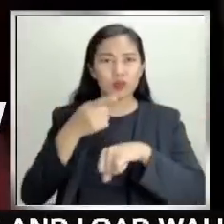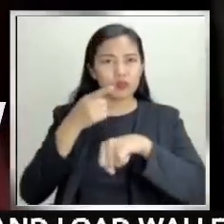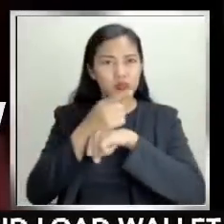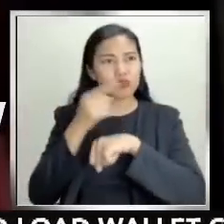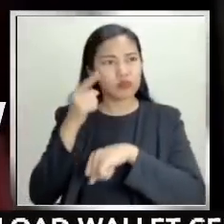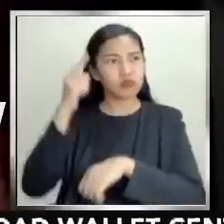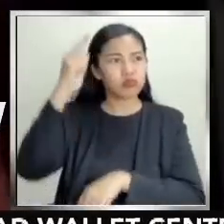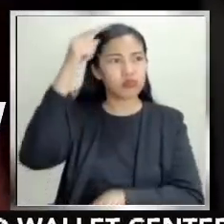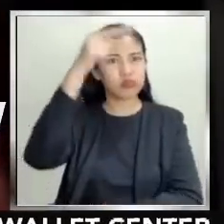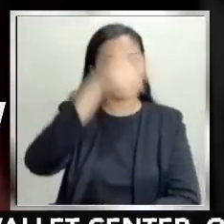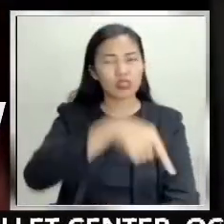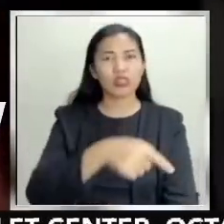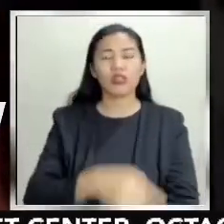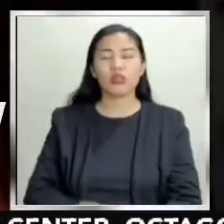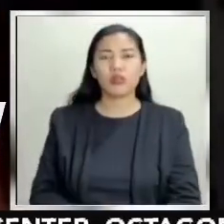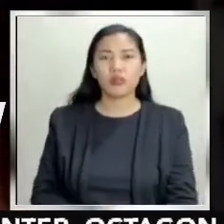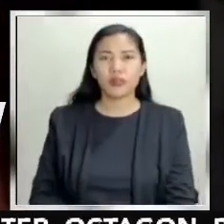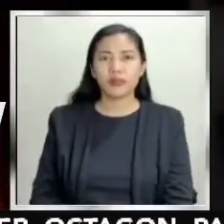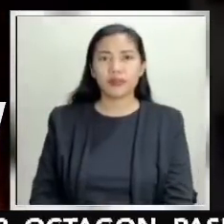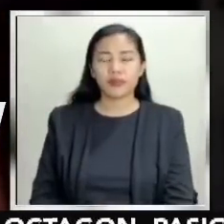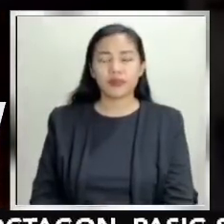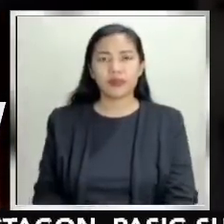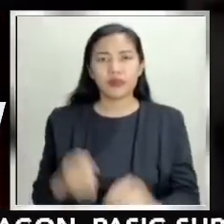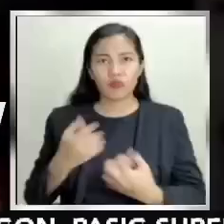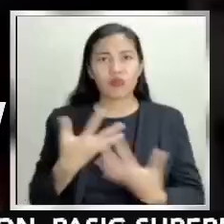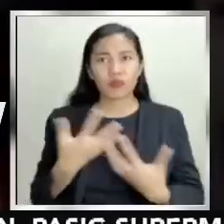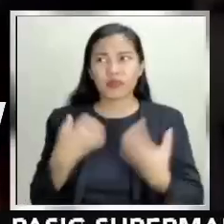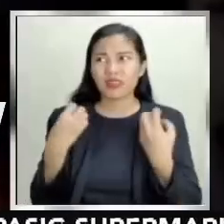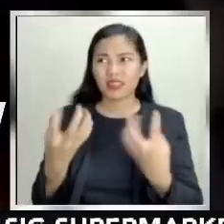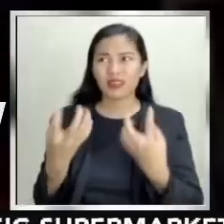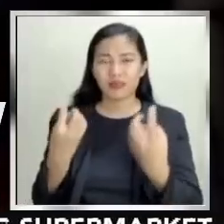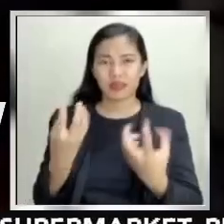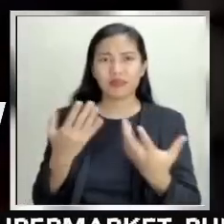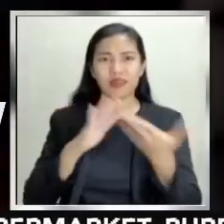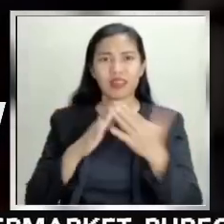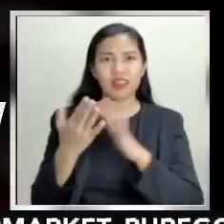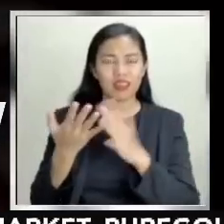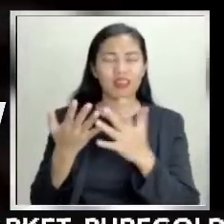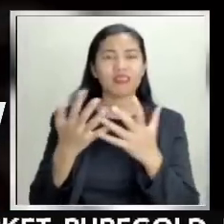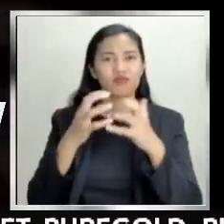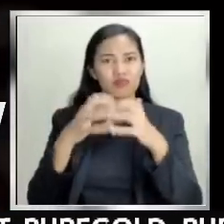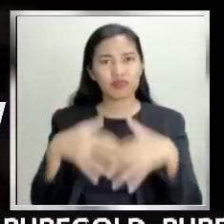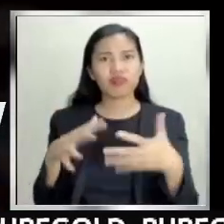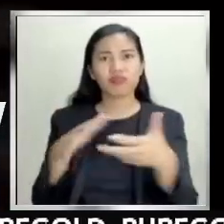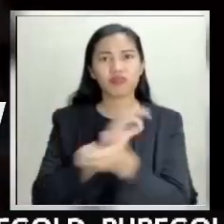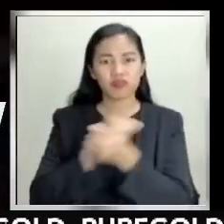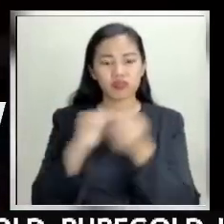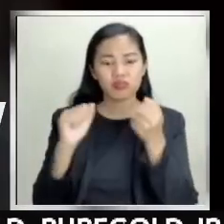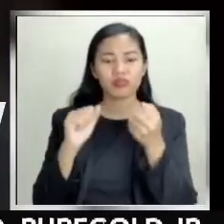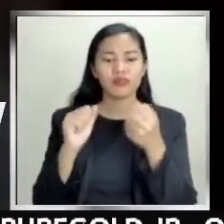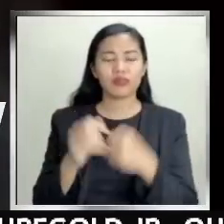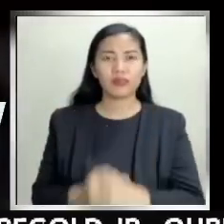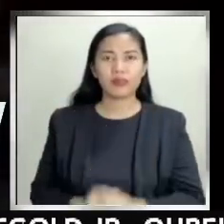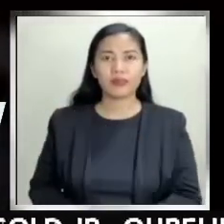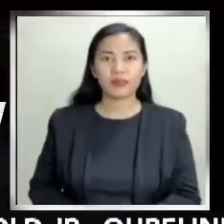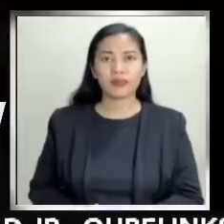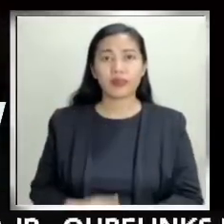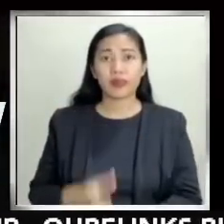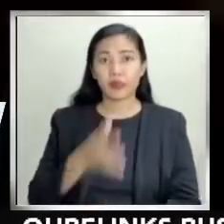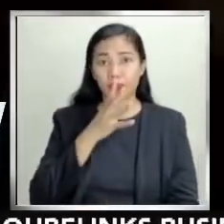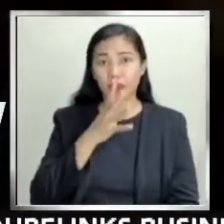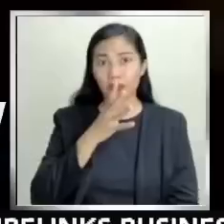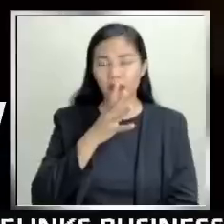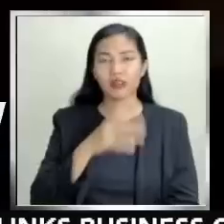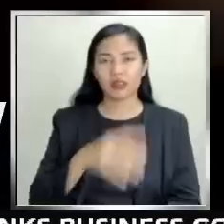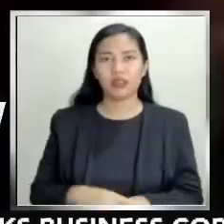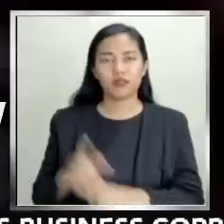tumatama eh. Marami na rin pong bahay na wasak dito, gawa po ng mga bombahan po nila. Ang ina ni John na 13 taon na sa Sudan,